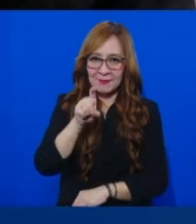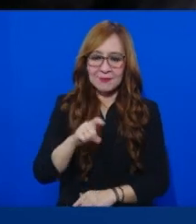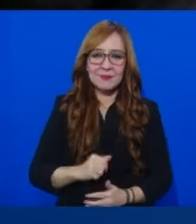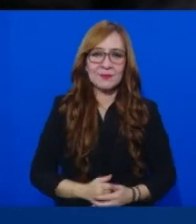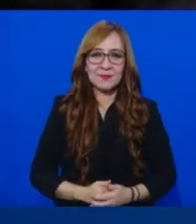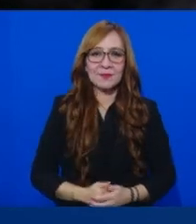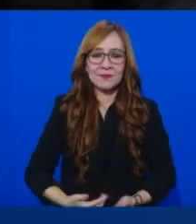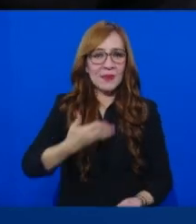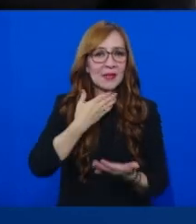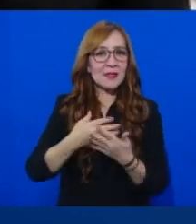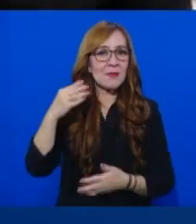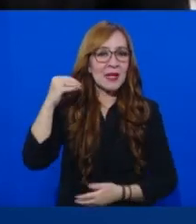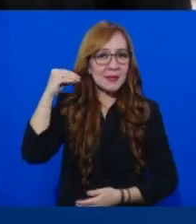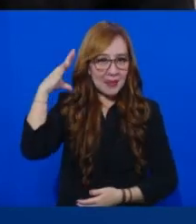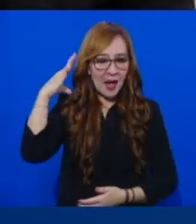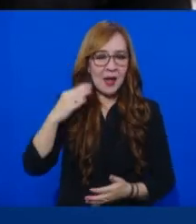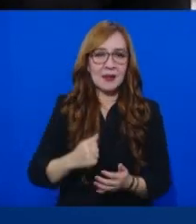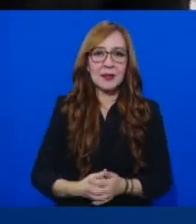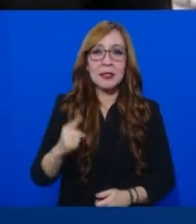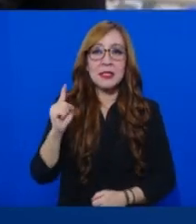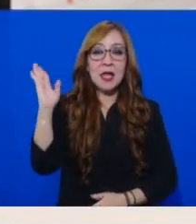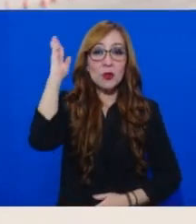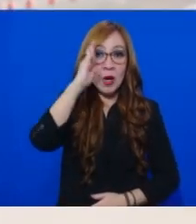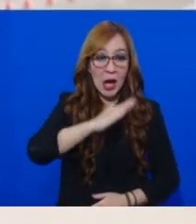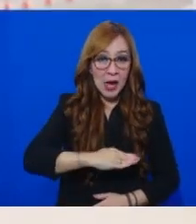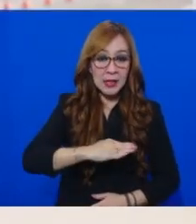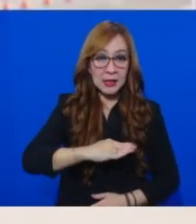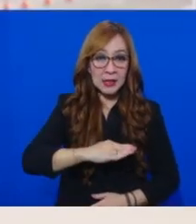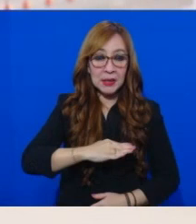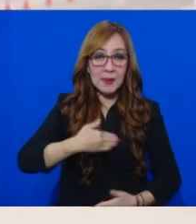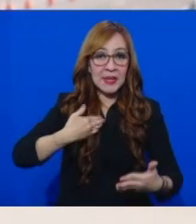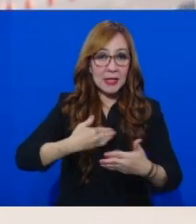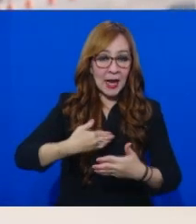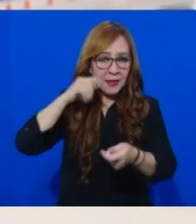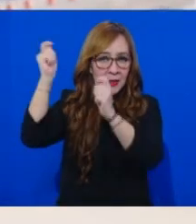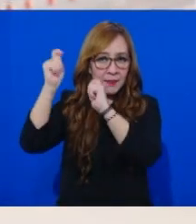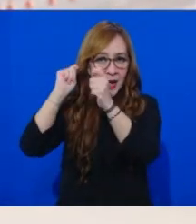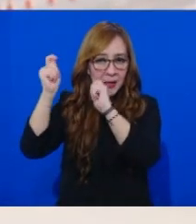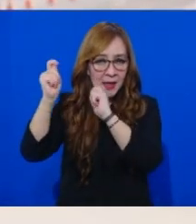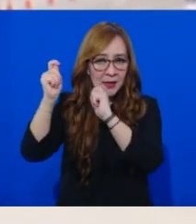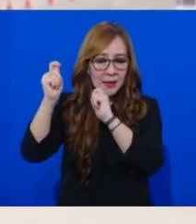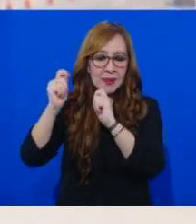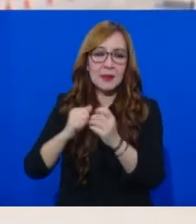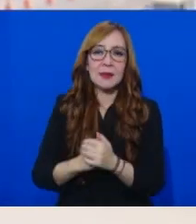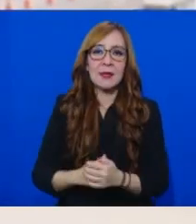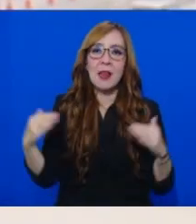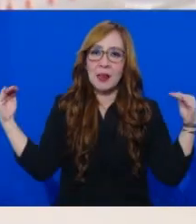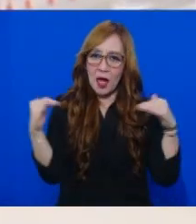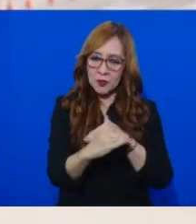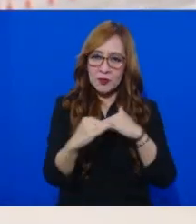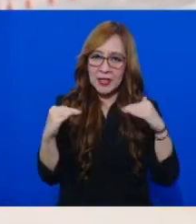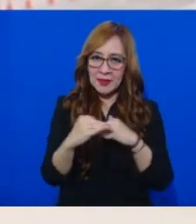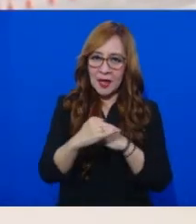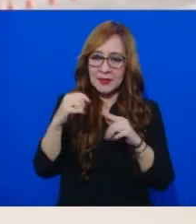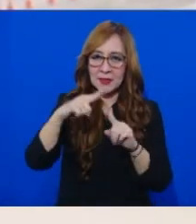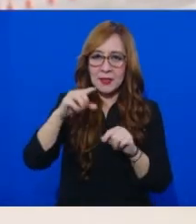Baik, selamat siang Benny. Satu hari menjelang Lebaran atau Idul Fitri 2023 kali ini, arus lalu lintas di Tol Cikampek